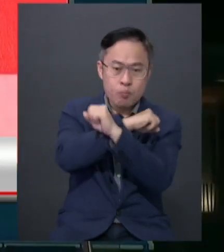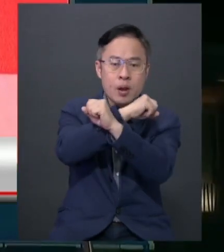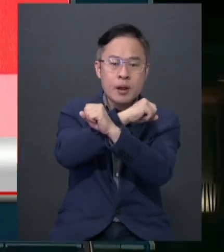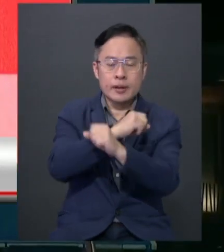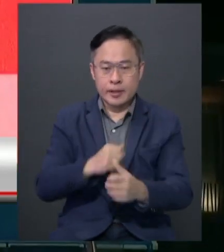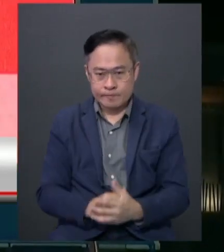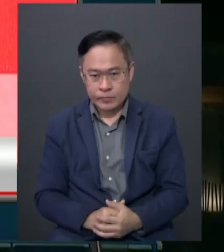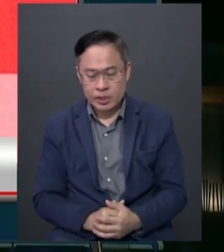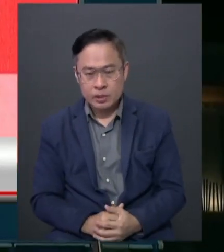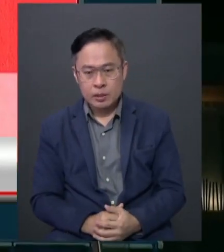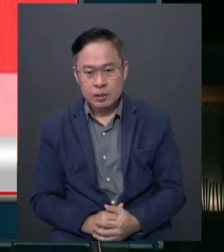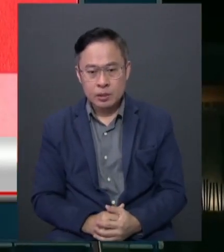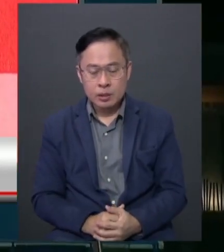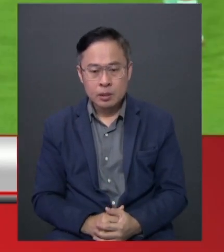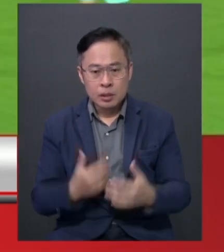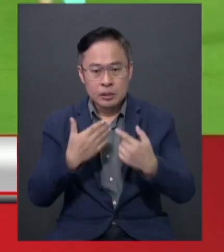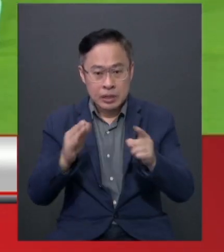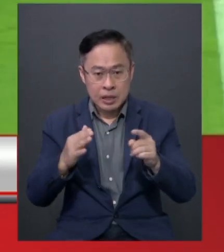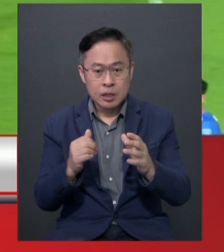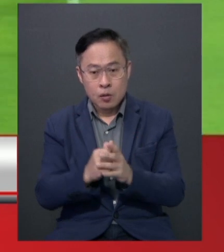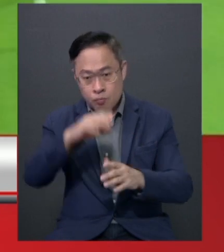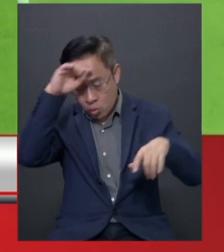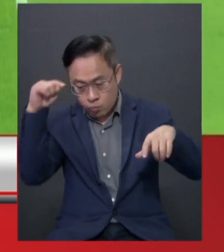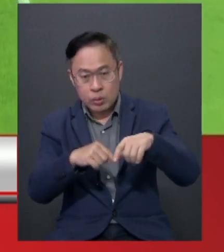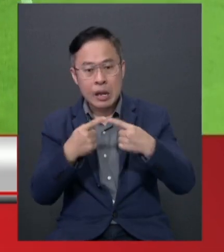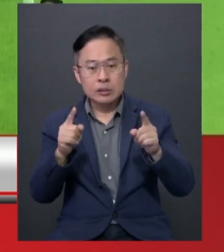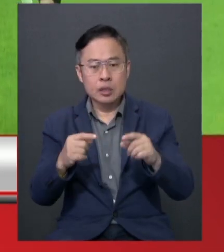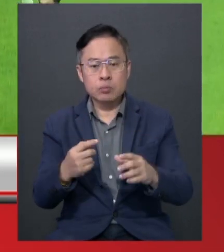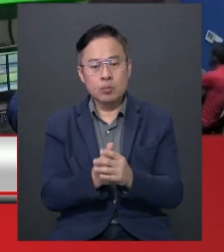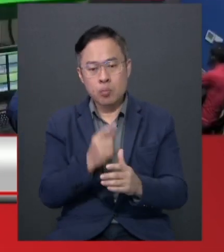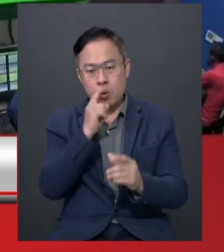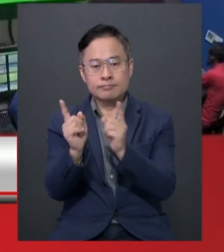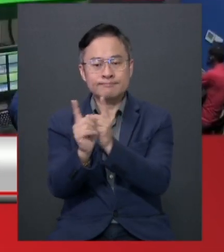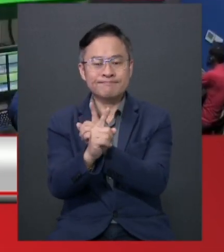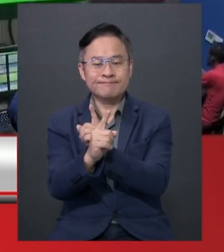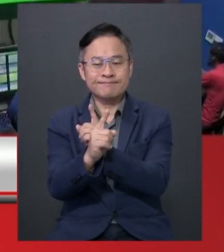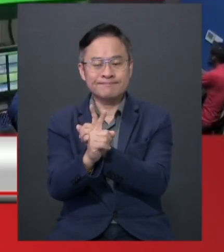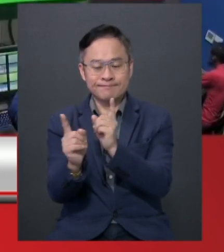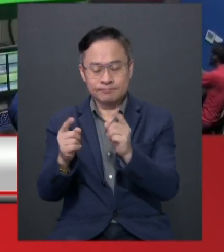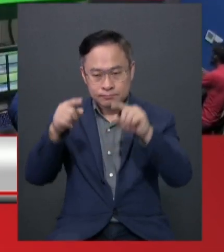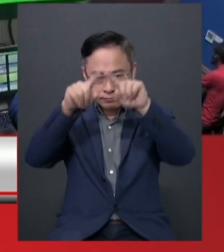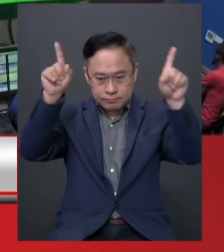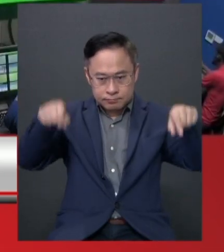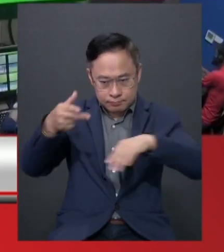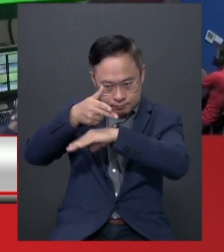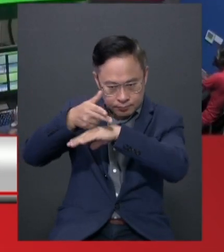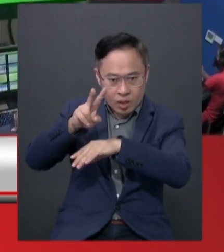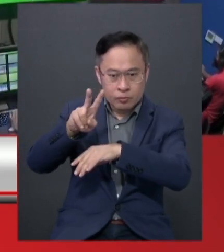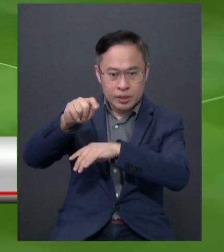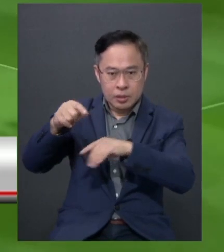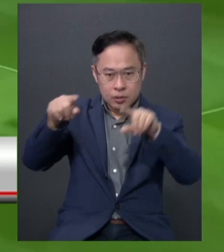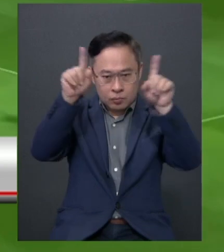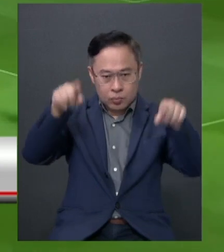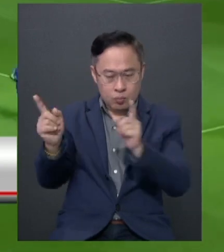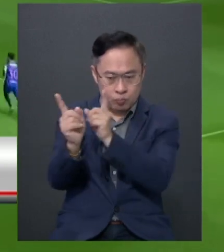ข้าไปผู้สินให้เป็น 1-1 ครับแต่เช็ค VAR ปรากฏว่าตามนี้เลยครับมันล้ำหน้าครับนี่ฮะมี